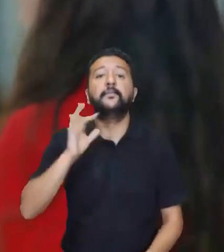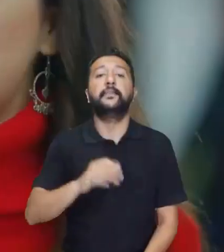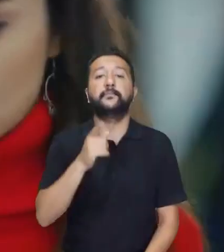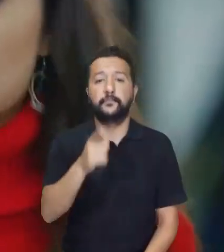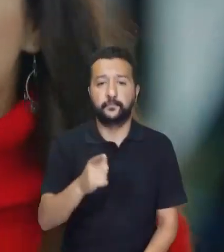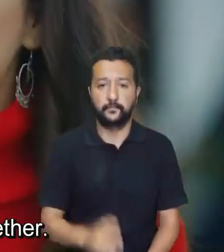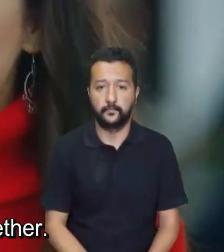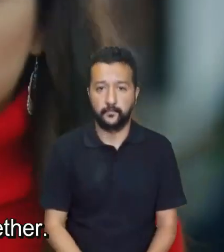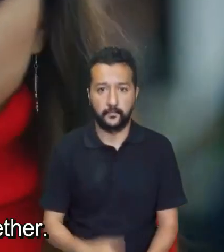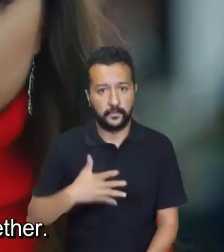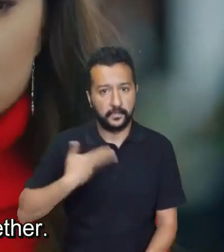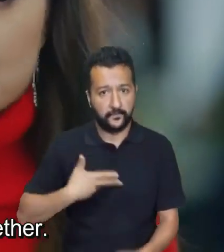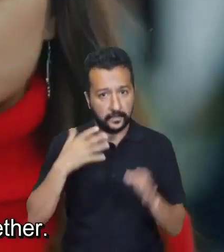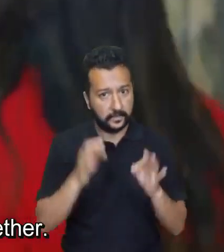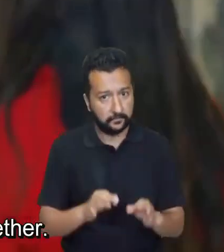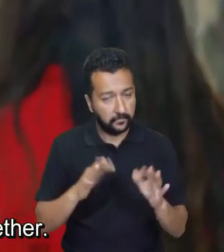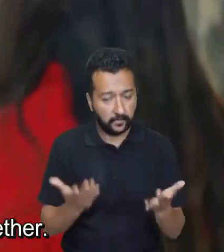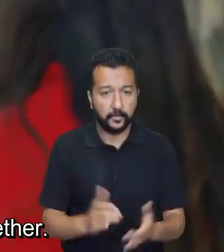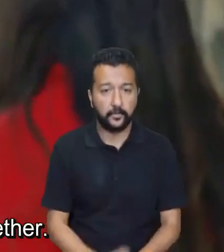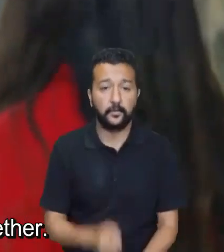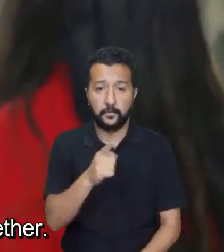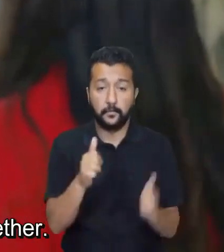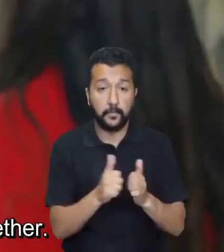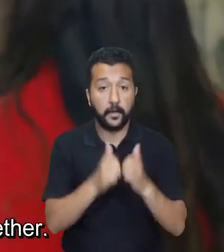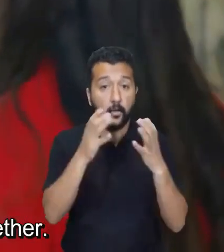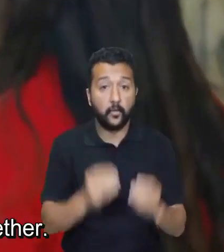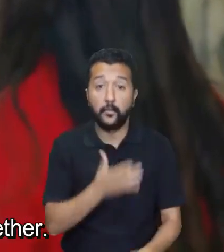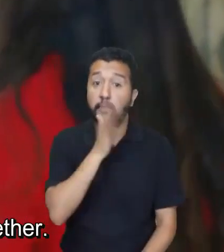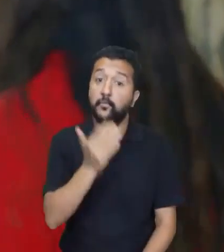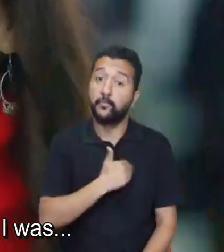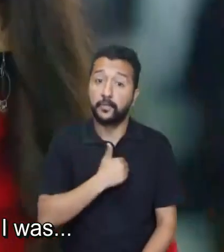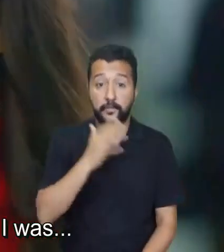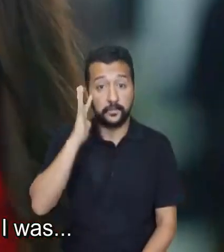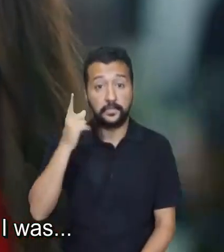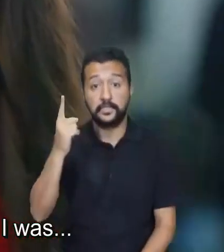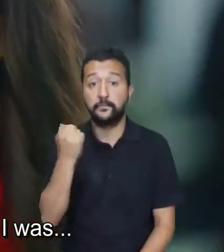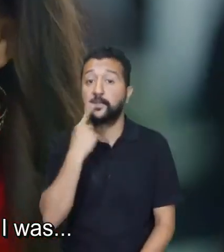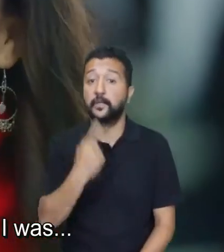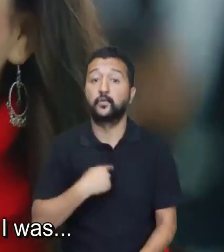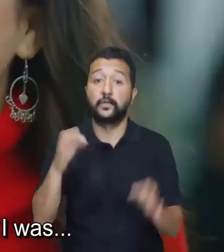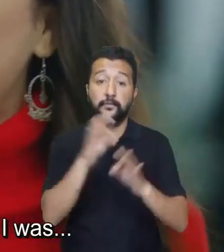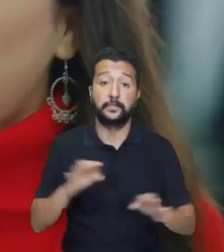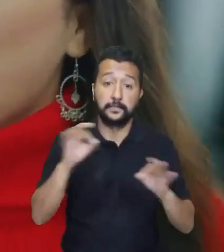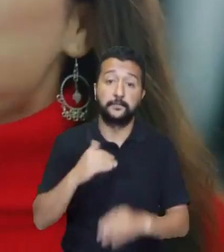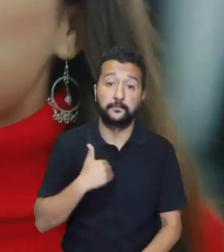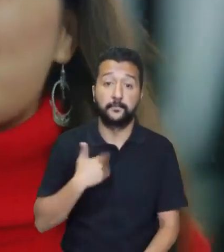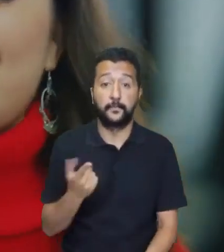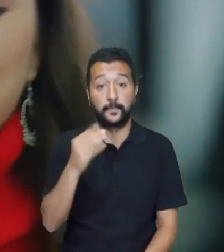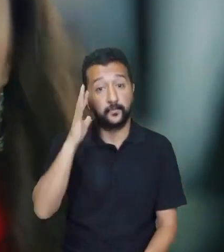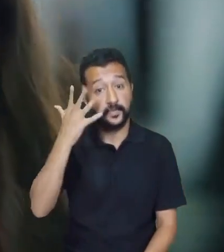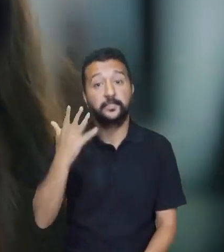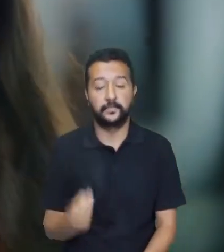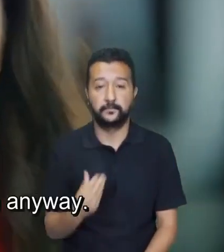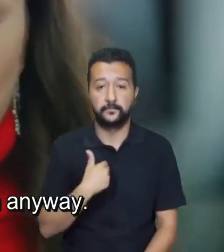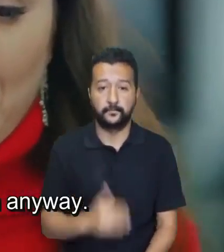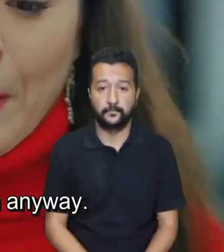mi? Sevindim de işte birlikte olduklarını bilmiyordum ben. Itır bana bir şey söylemedi. Ben çok